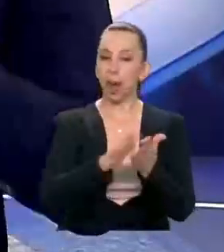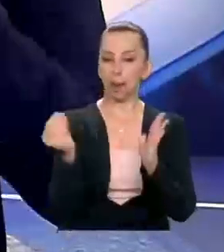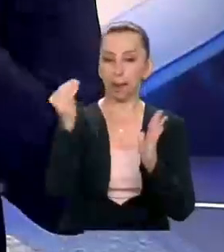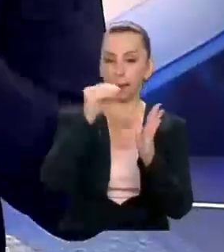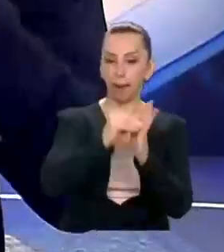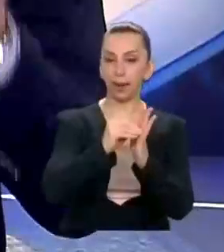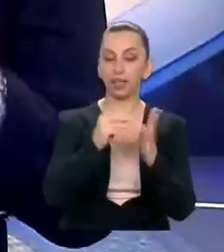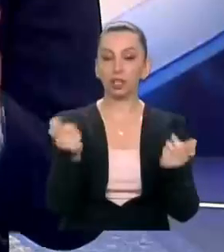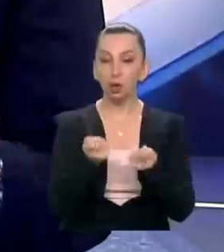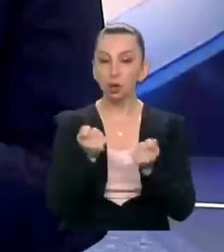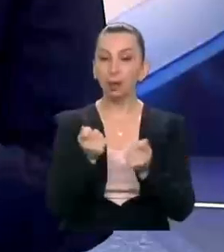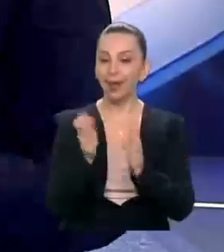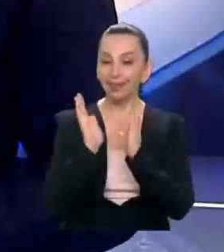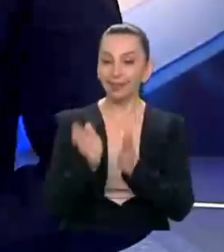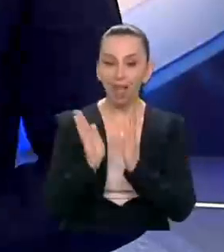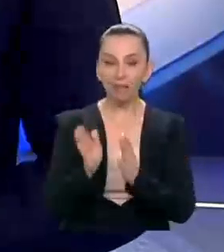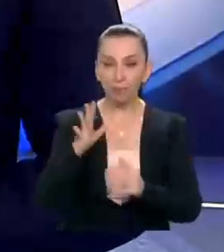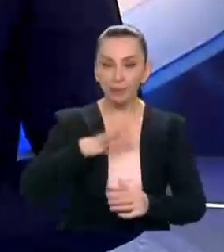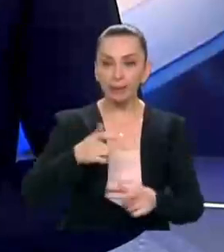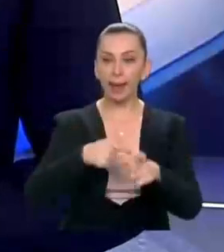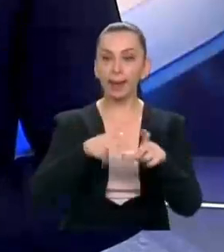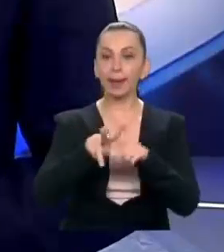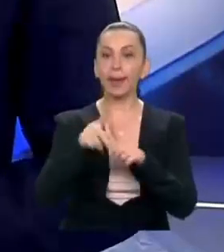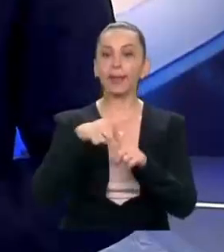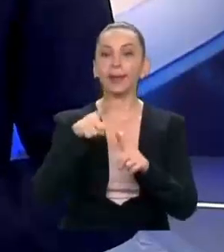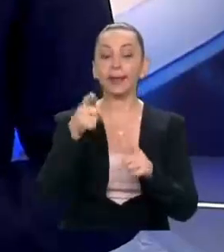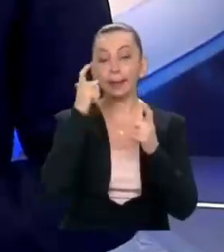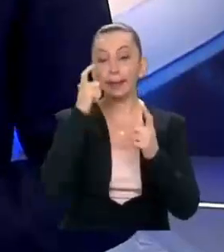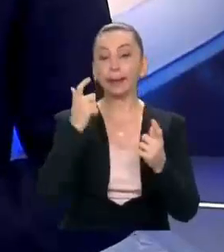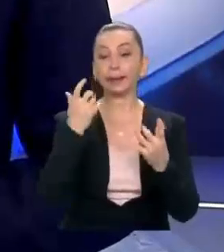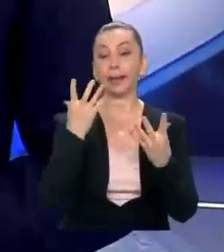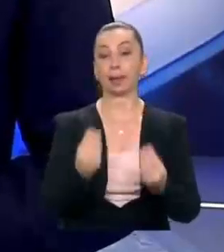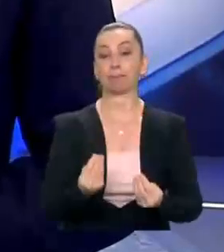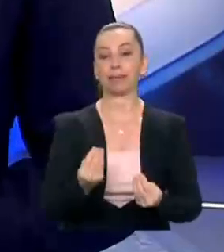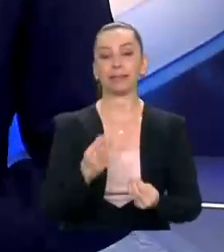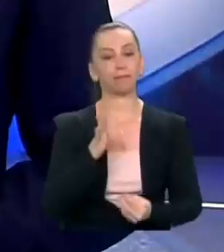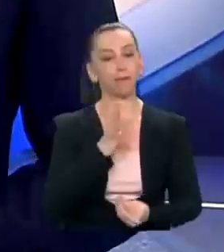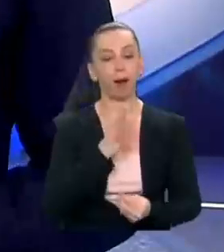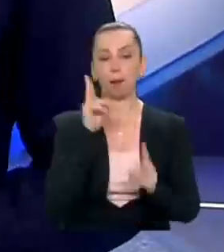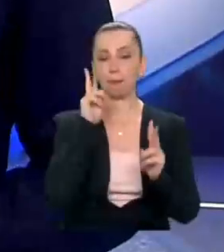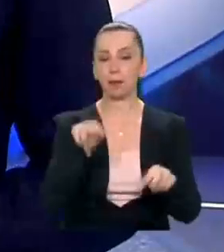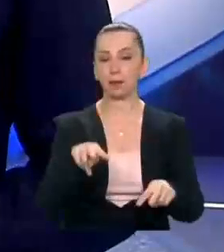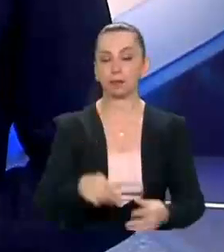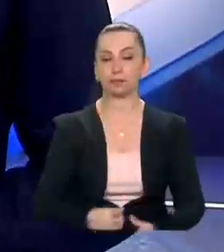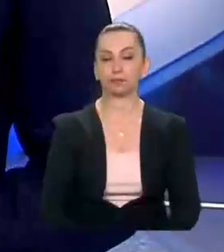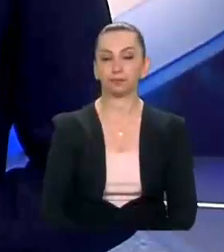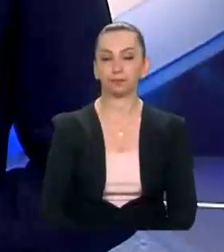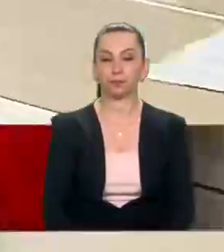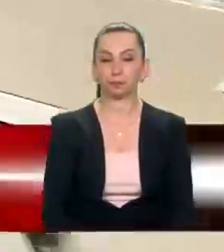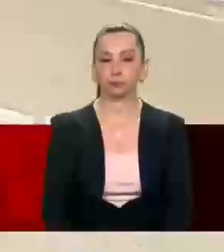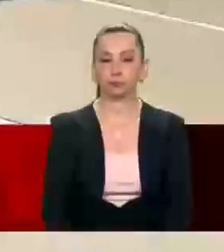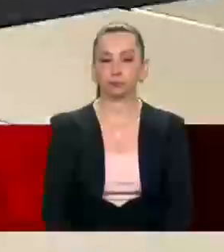arada çalışmaya devam etmek isteyen eyt'lilerin de dikkat etmesi gerekenler var işte detaylar